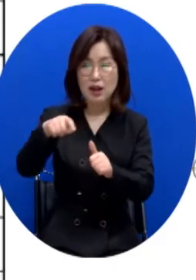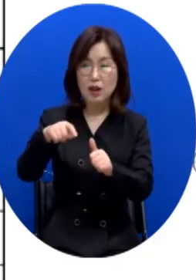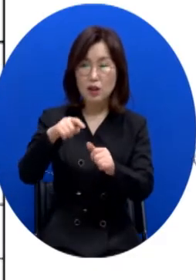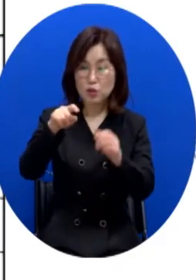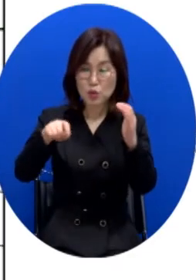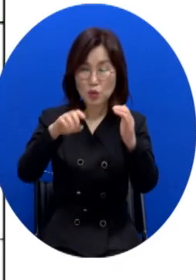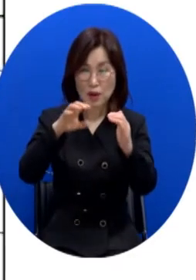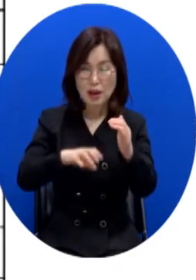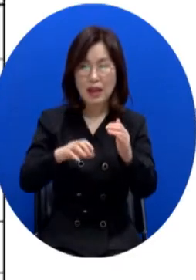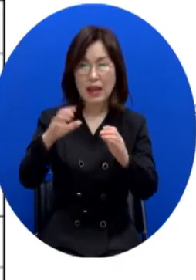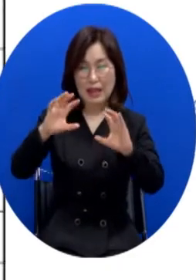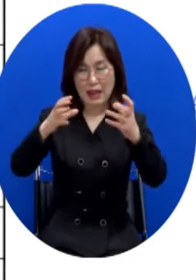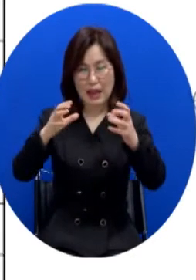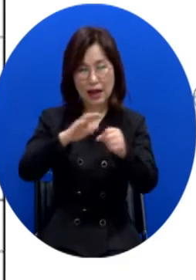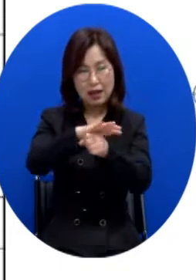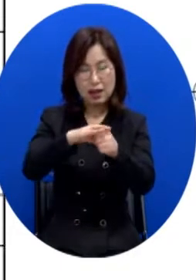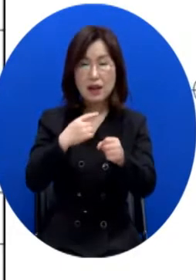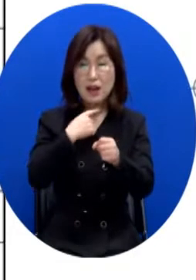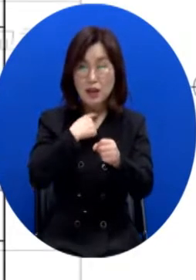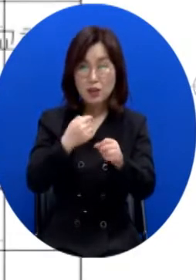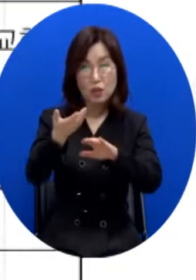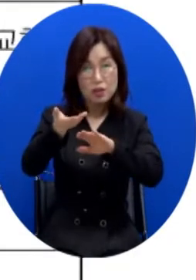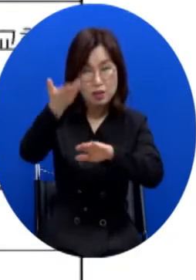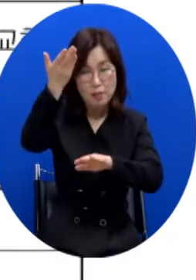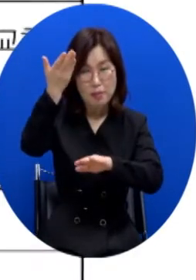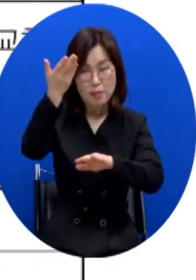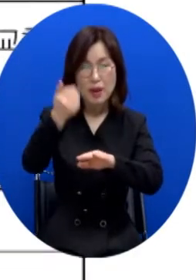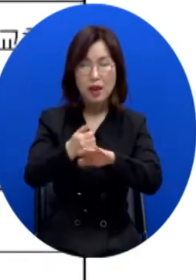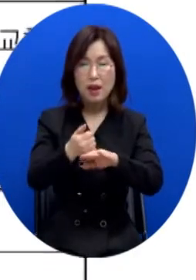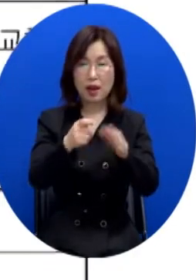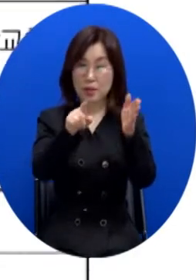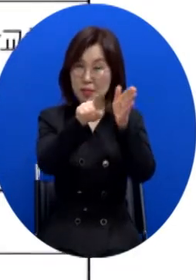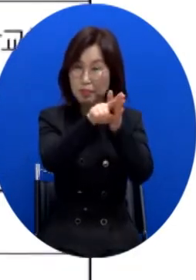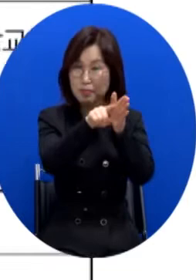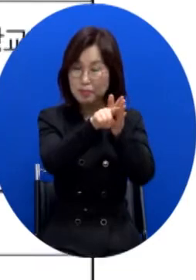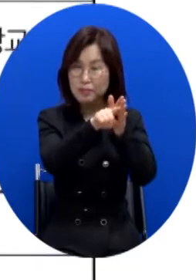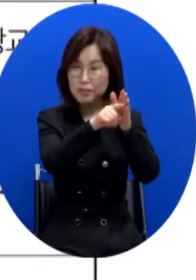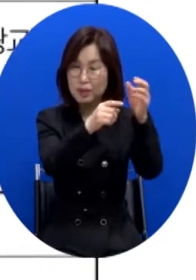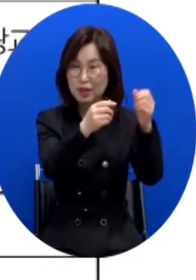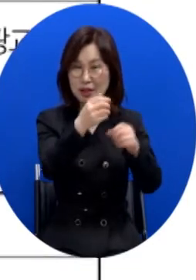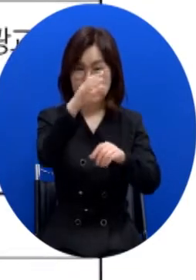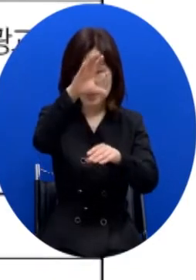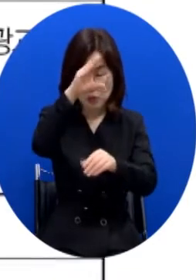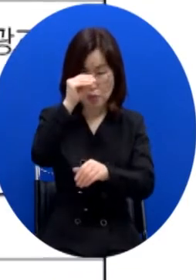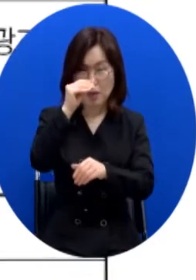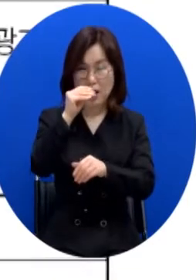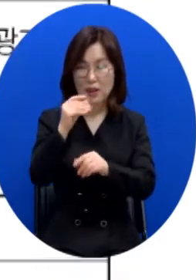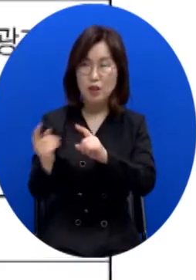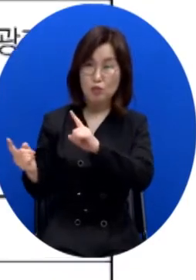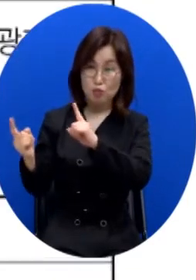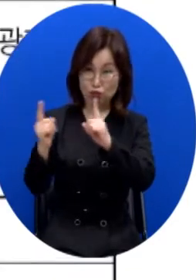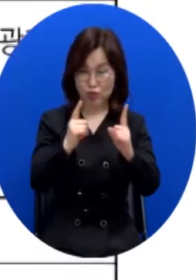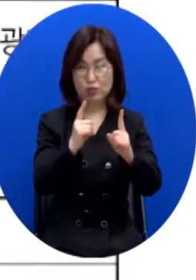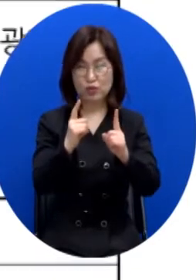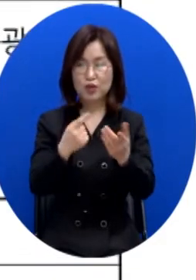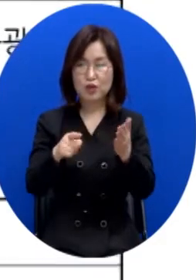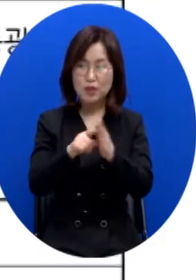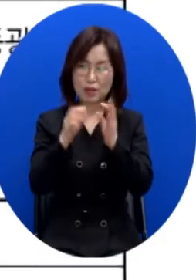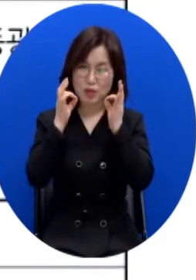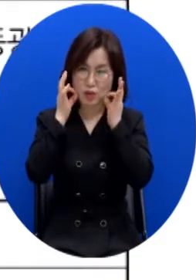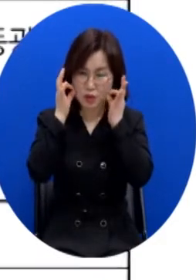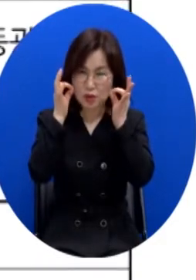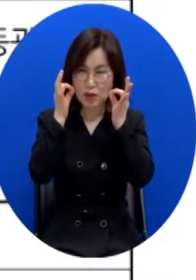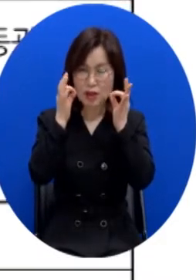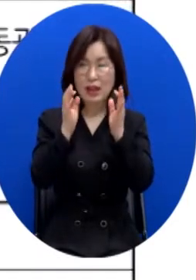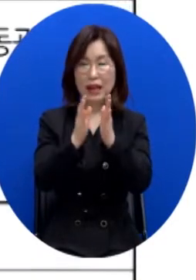속에서 나라를 사랑했던 선배 신앙인들의 정신을 이어받아 한국교회 발전과 부흥을 모색하고자 안되고 기도회